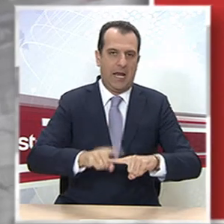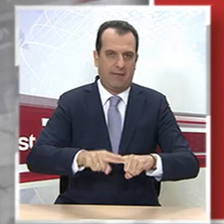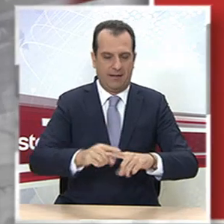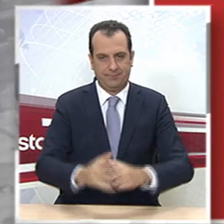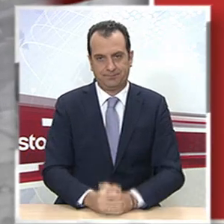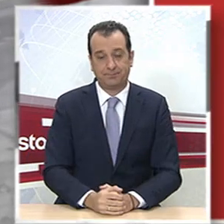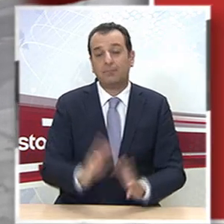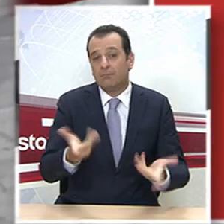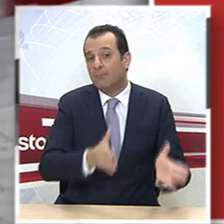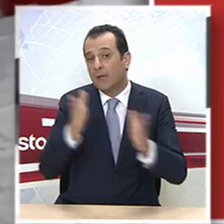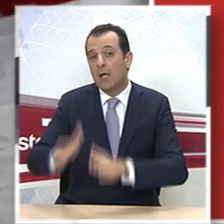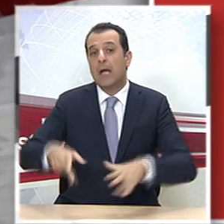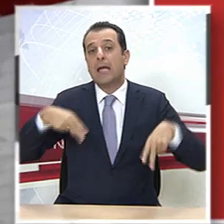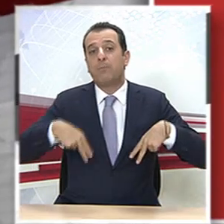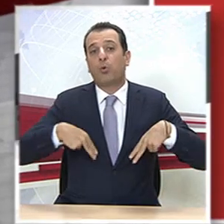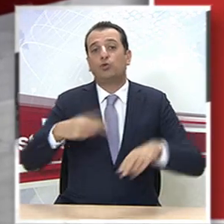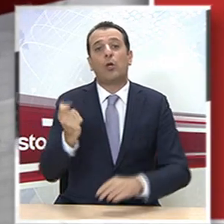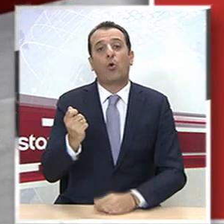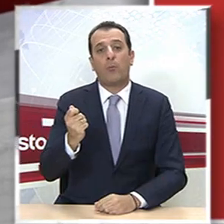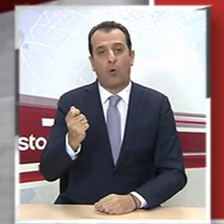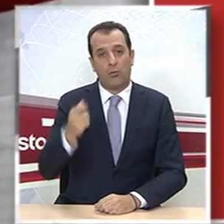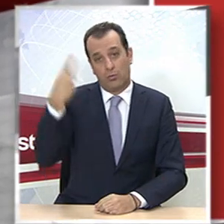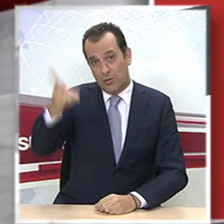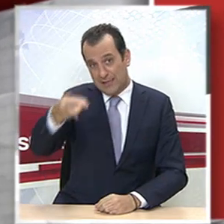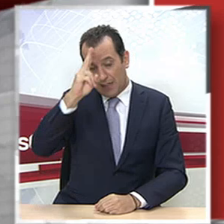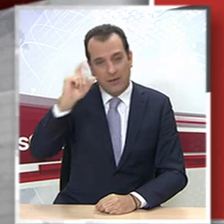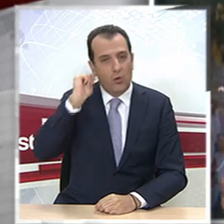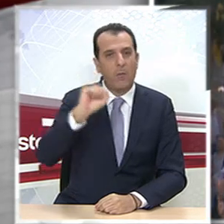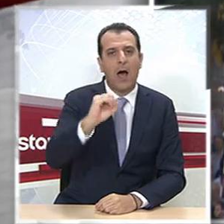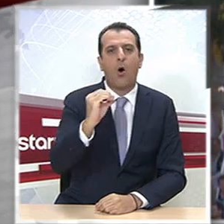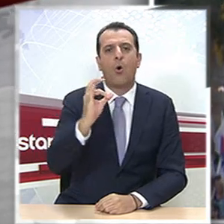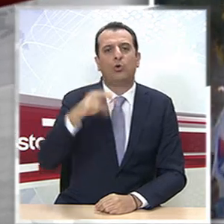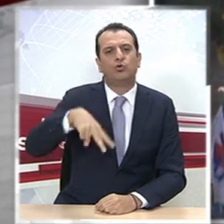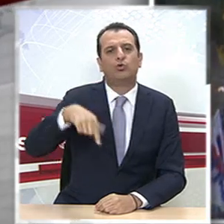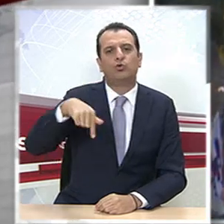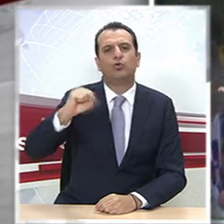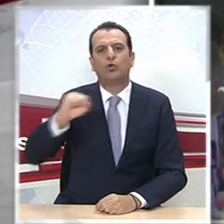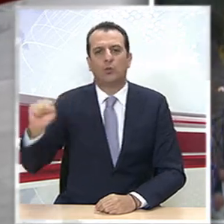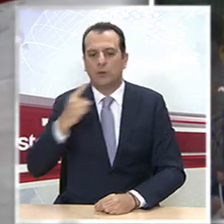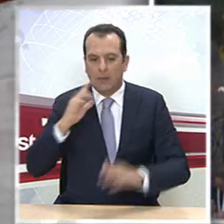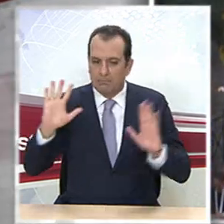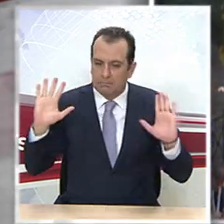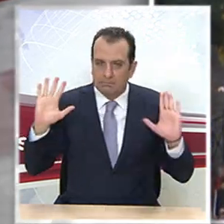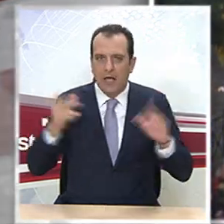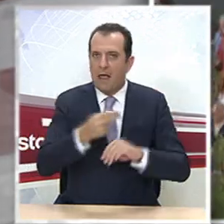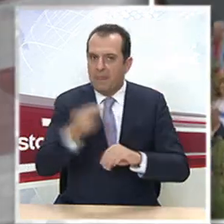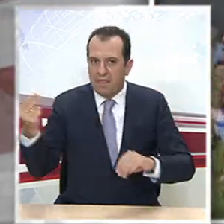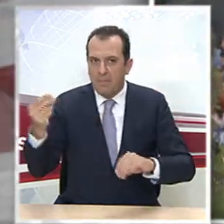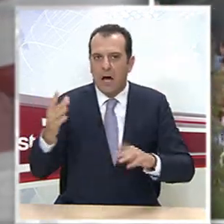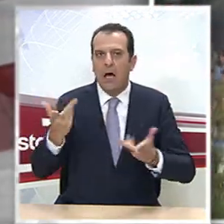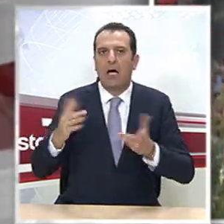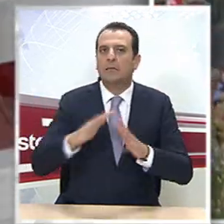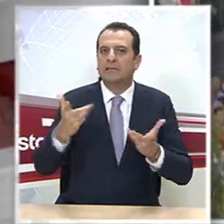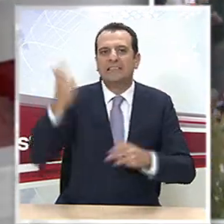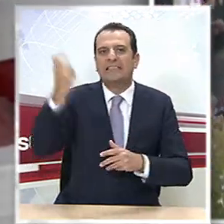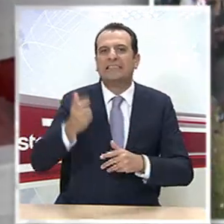Φρένο στα κυβερνητικά σχέδια βάζει όμως ο Γερμανός Υπουργός των Οικονομικών Όλαφ Σόλτς, δηλώνοντας ότι δεν συμμετέχει σε εικασίες αναφορικά με το ενδεχόμενο αναβολής